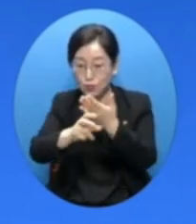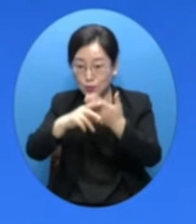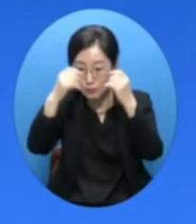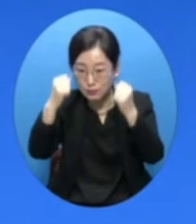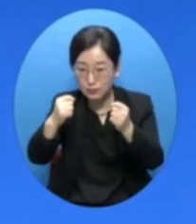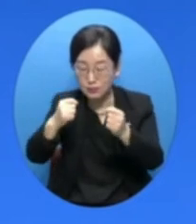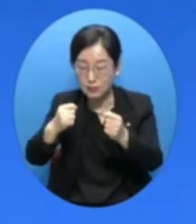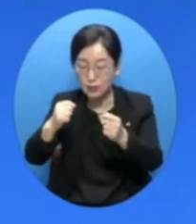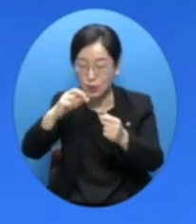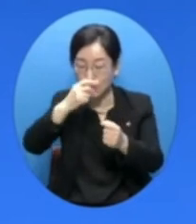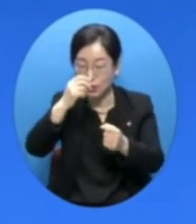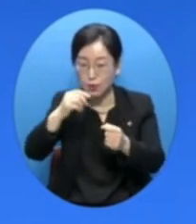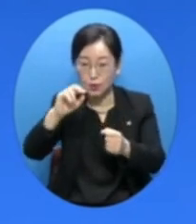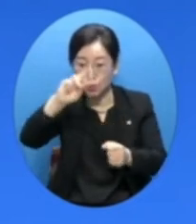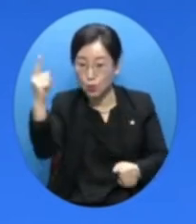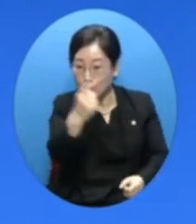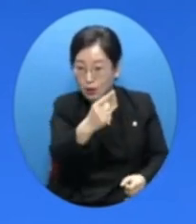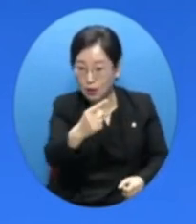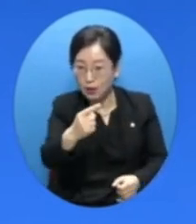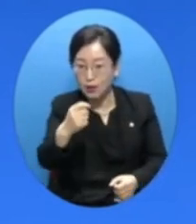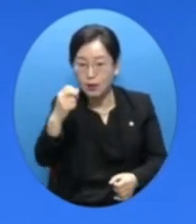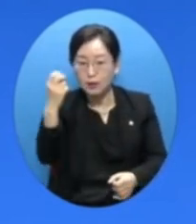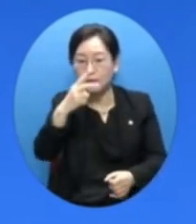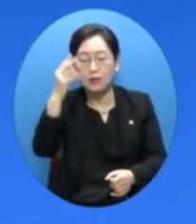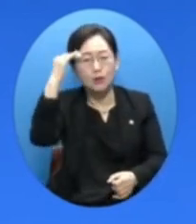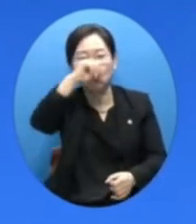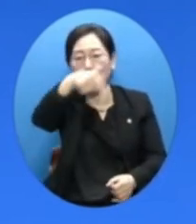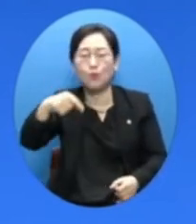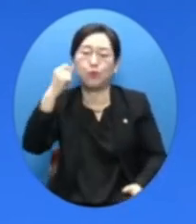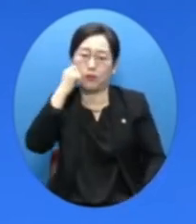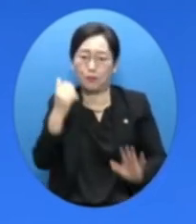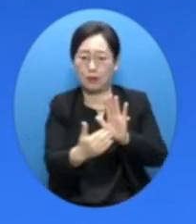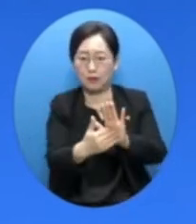절대 비자를 못 받으니까 가지 마라. 그래서 그냥